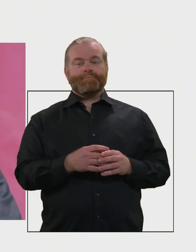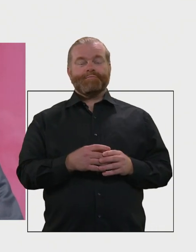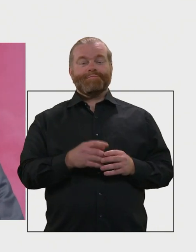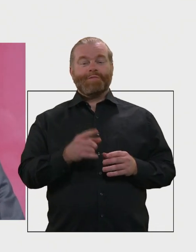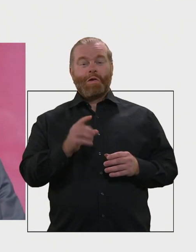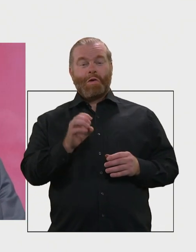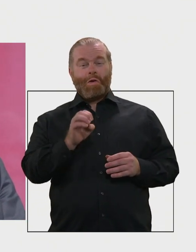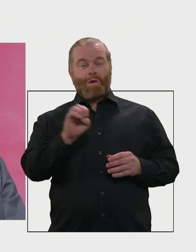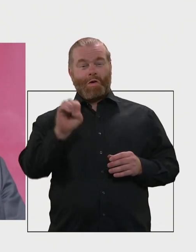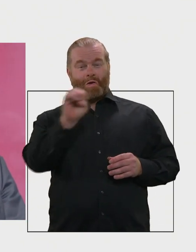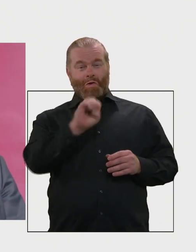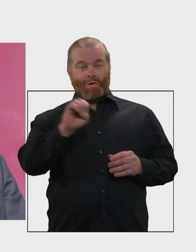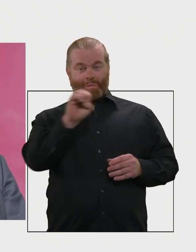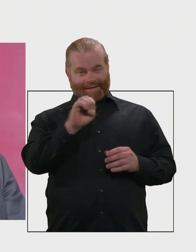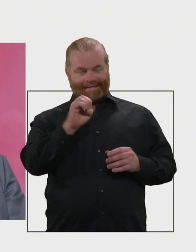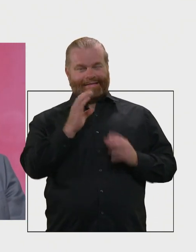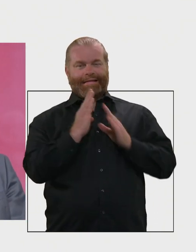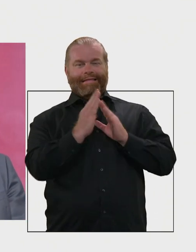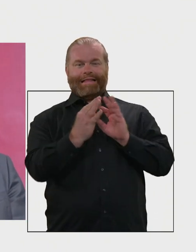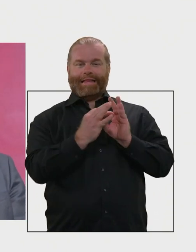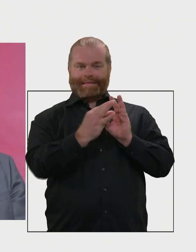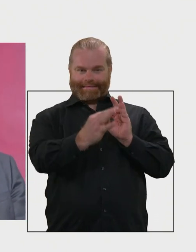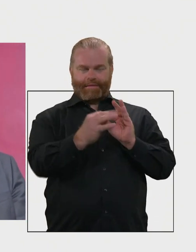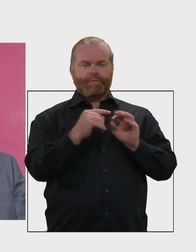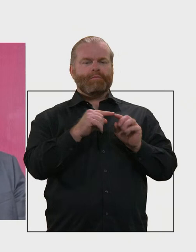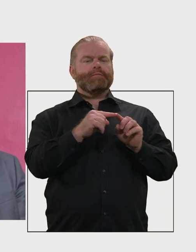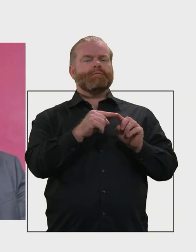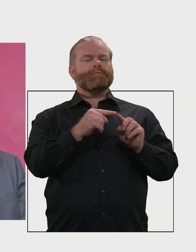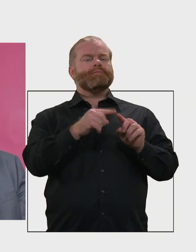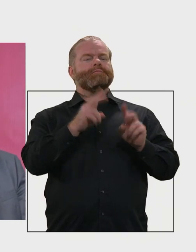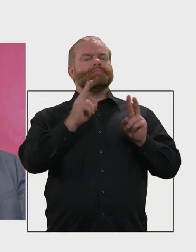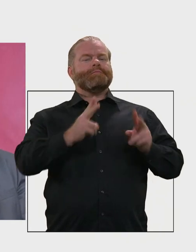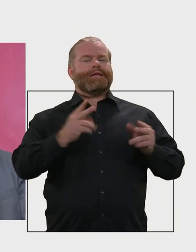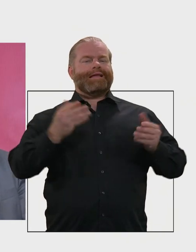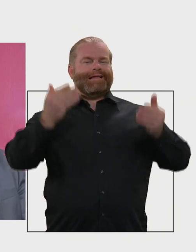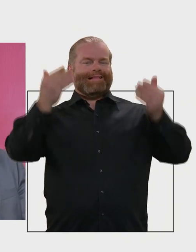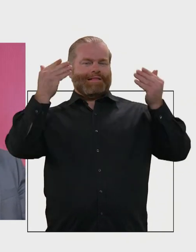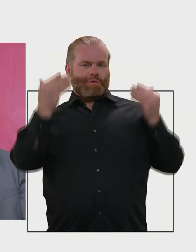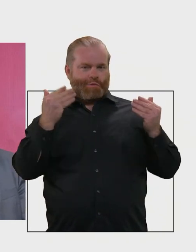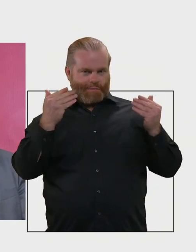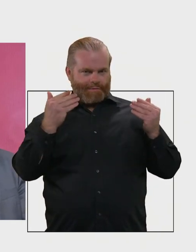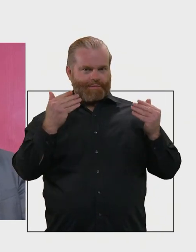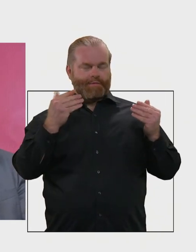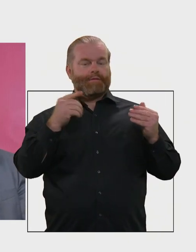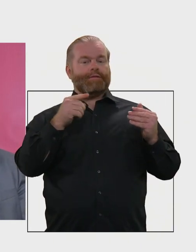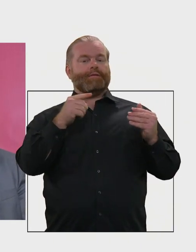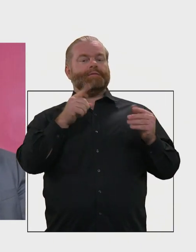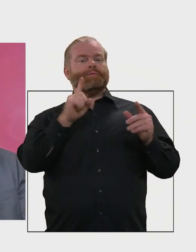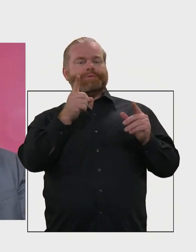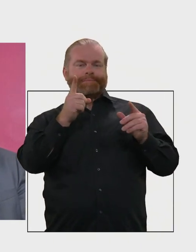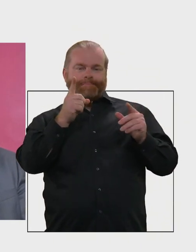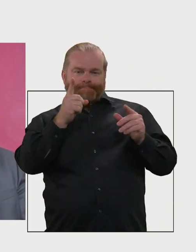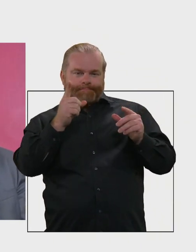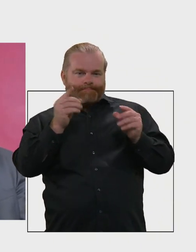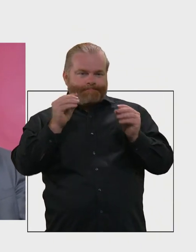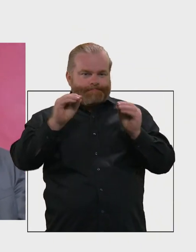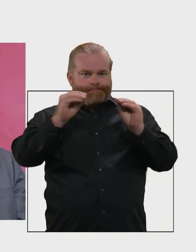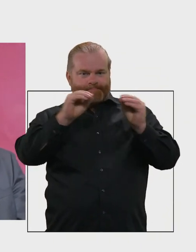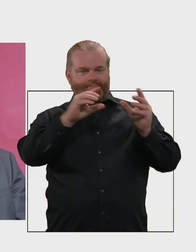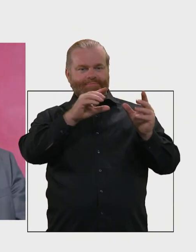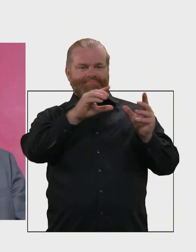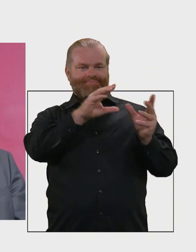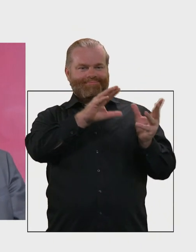nützt, sondern die muss tatsächlich gegossen werden in deutsches Recht. Das wird gerade geschehen. Okay. Und das ist sozusagen für mich ein ganz wichtiger Punkt, weil dieser